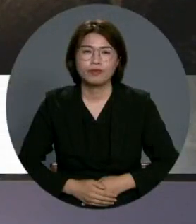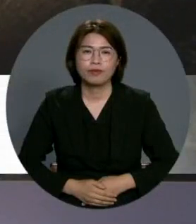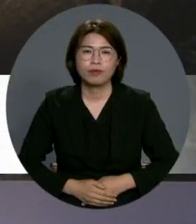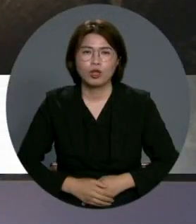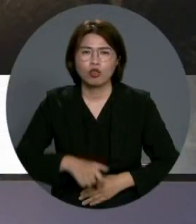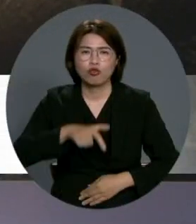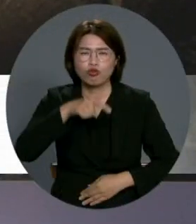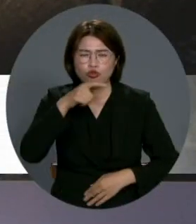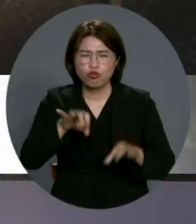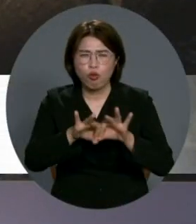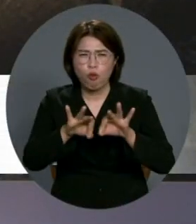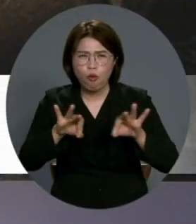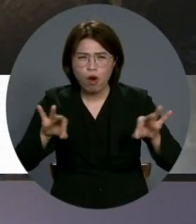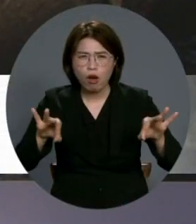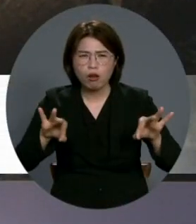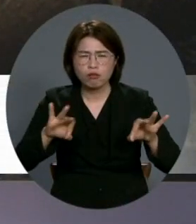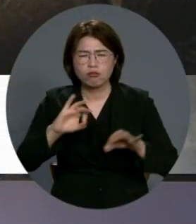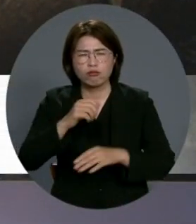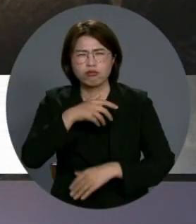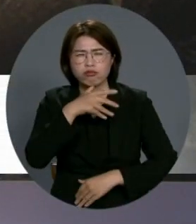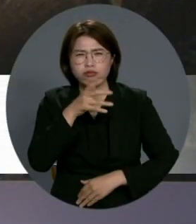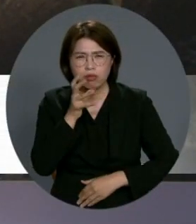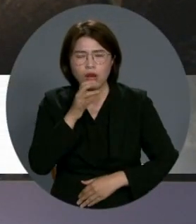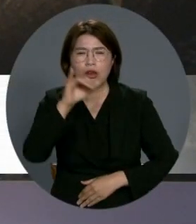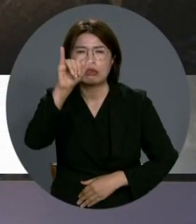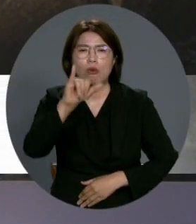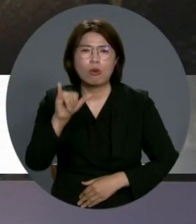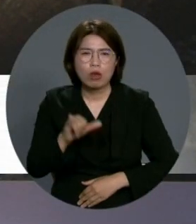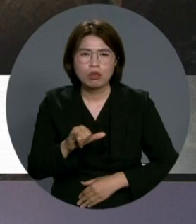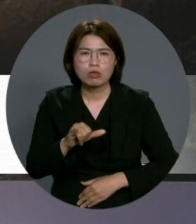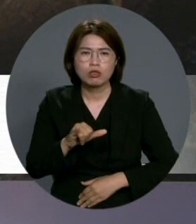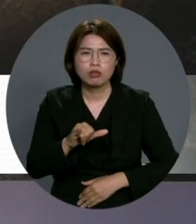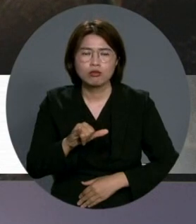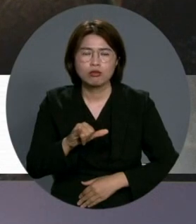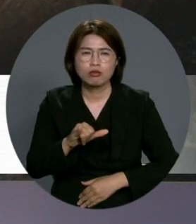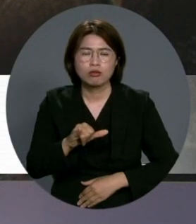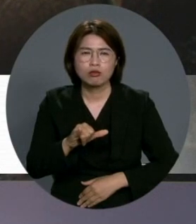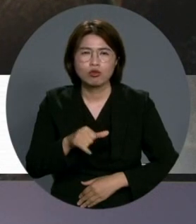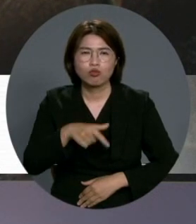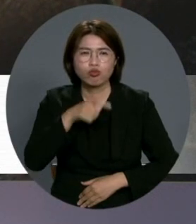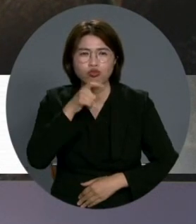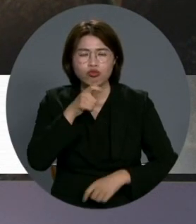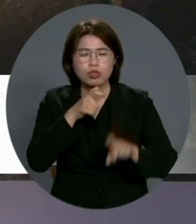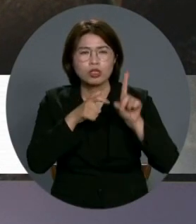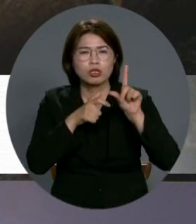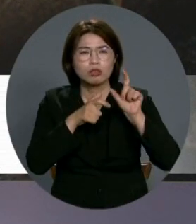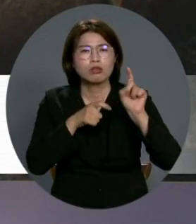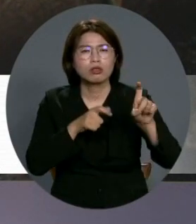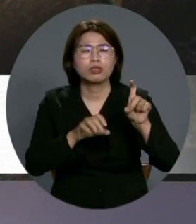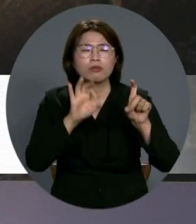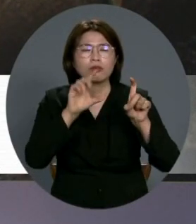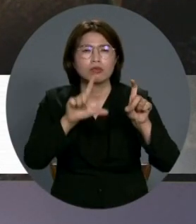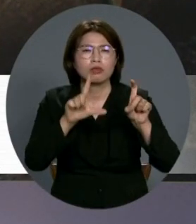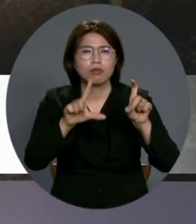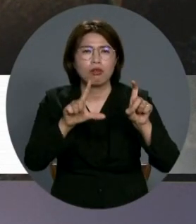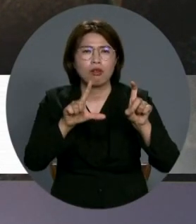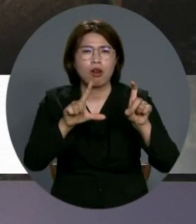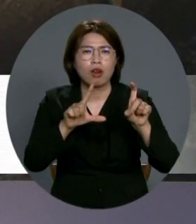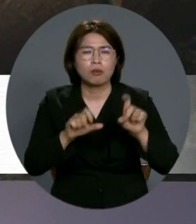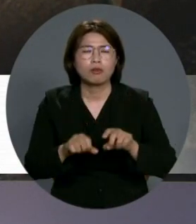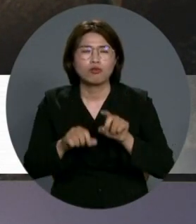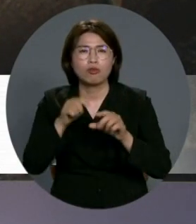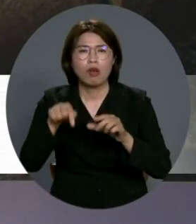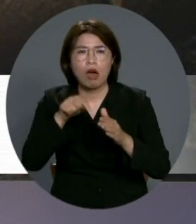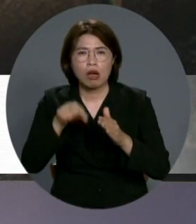수도관이 상수도관이 오래되면서 전국적으로 수돗물 10리터를 공급하면 1리터 이상 땅으로 세고 있습니다